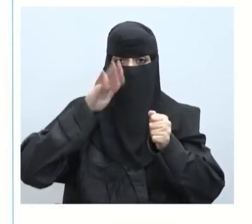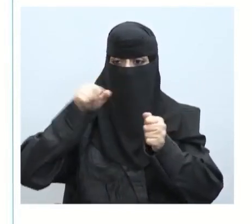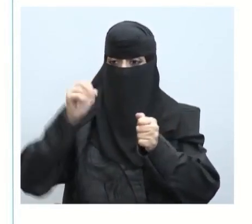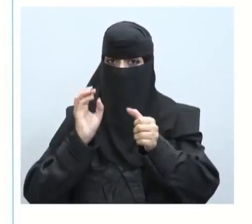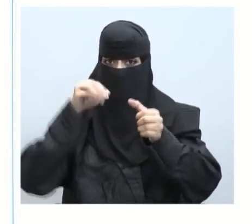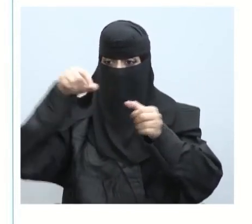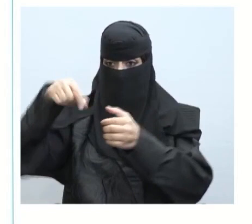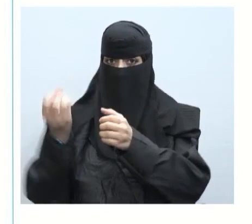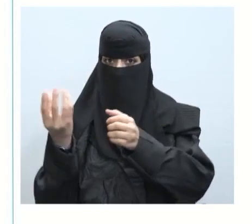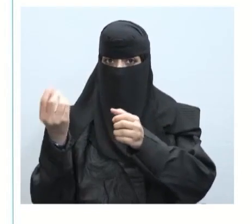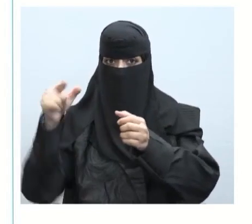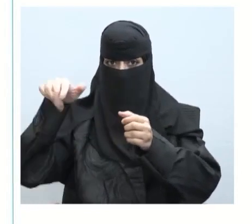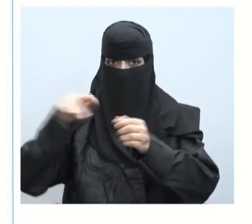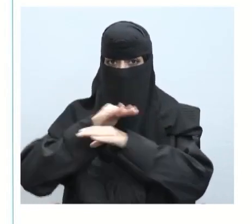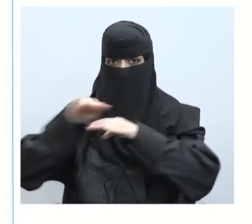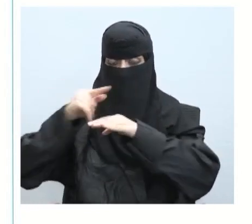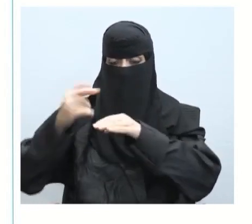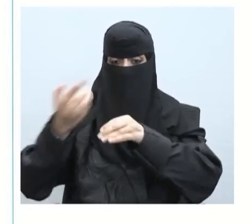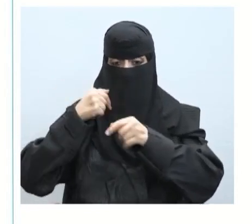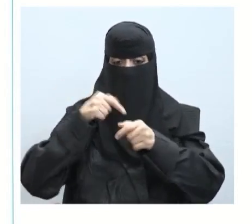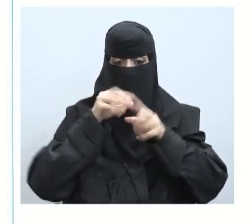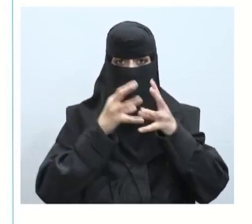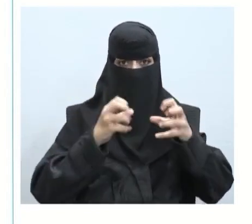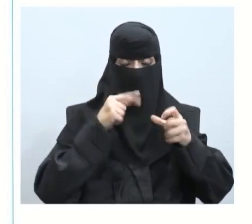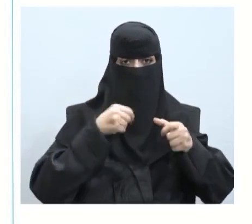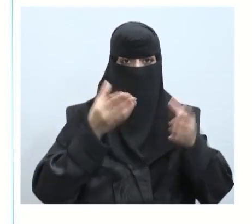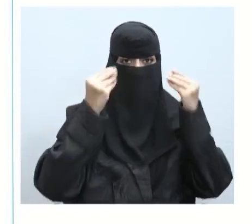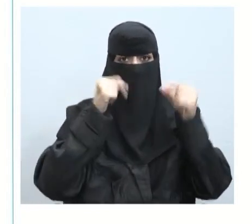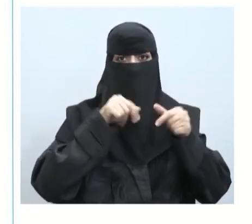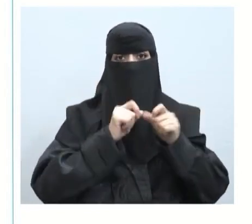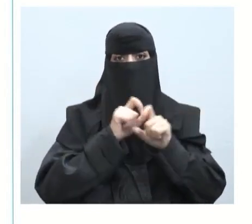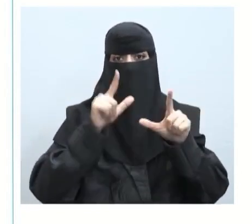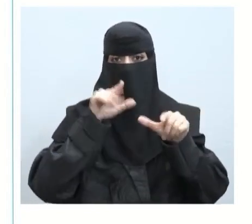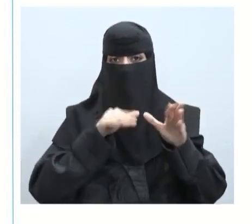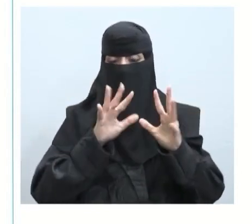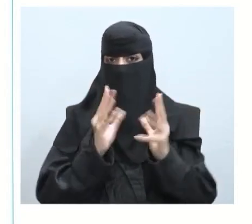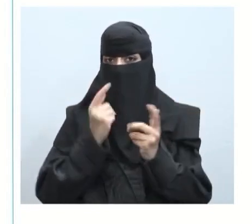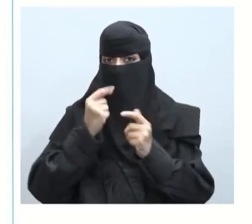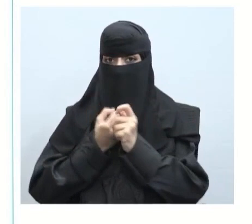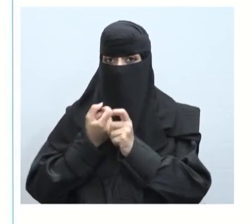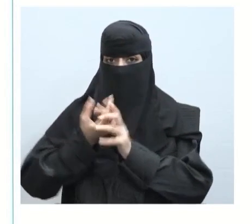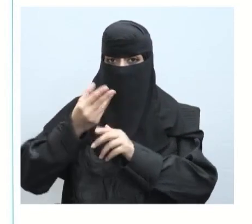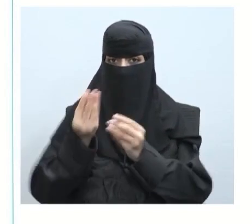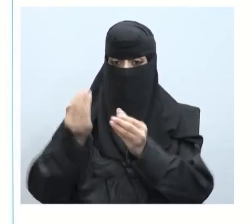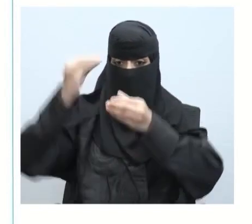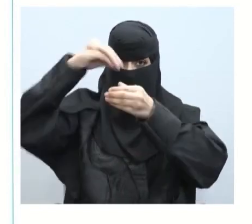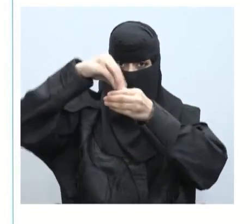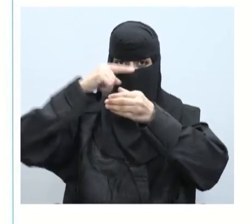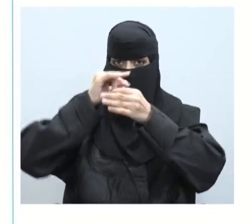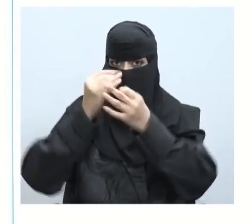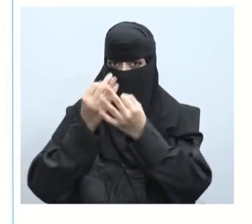الحاوية. كذلك من خلال تحليل البيانات الملائمة يمكن استنباط الأفكار حول كيفية تعبئة حاويات